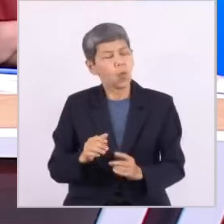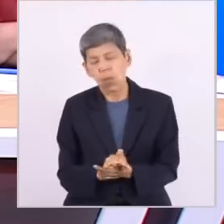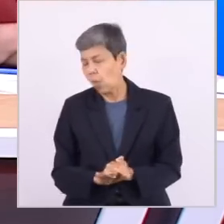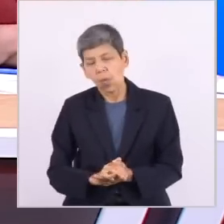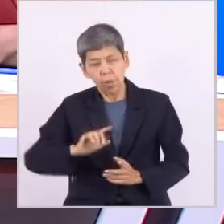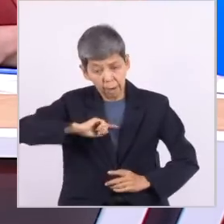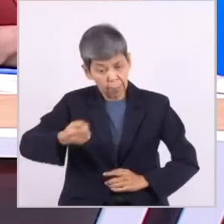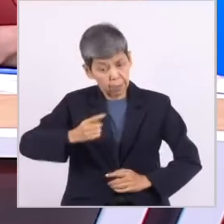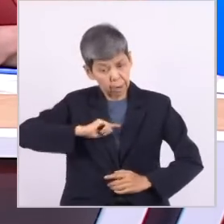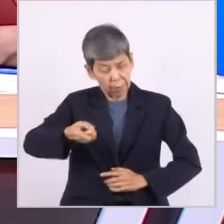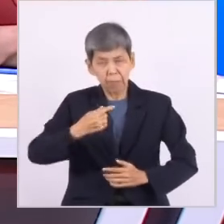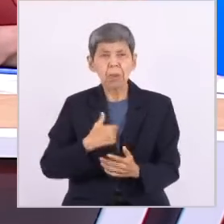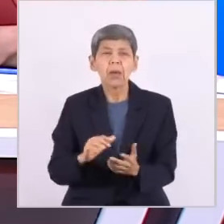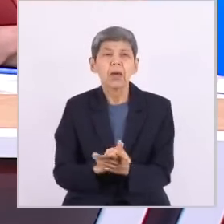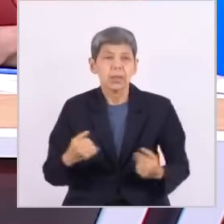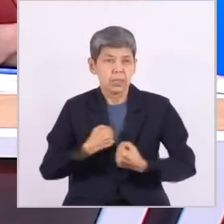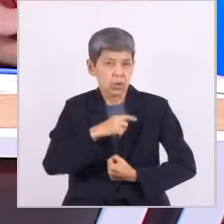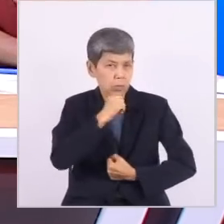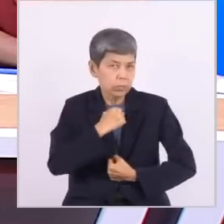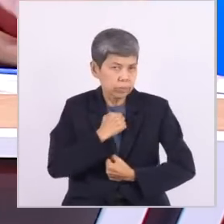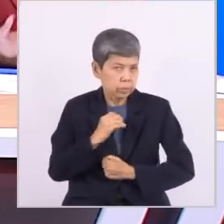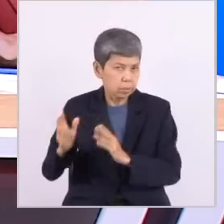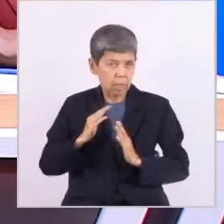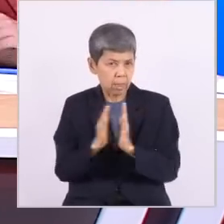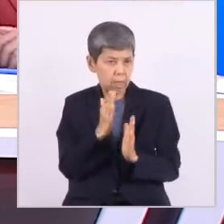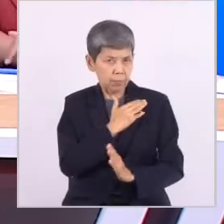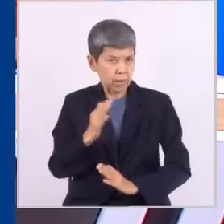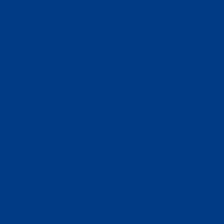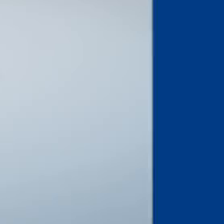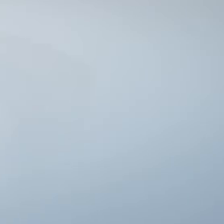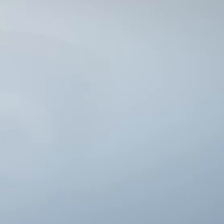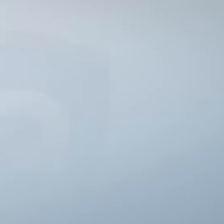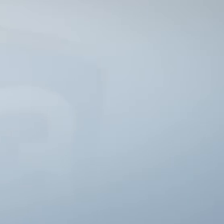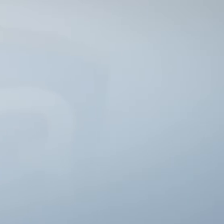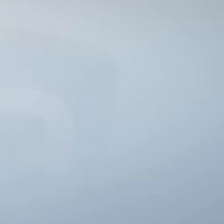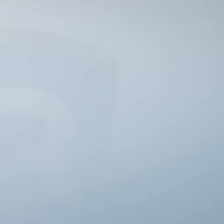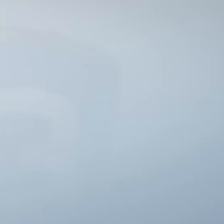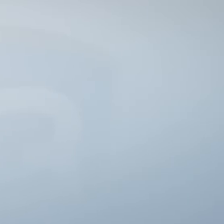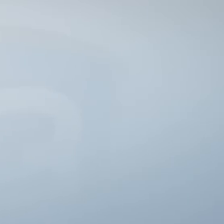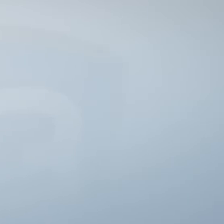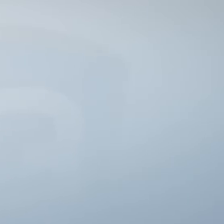นั่นแหละค่ะพวกเราที่แต่งตัวสีส้มไม่ใช่แต่งกายเรียนแบบสงฆ์ใครเข้ากับข่าวนี้ไม่ใช่นะคะ